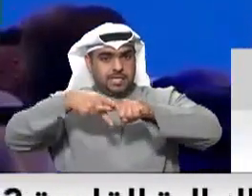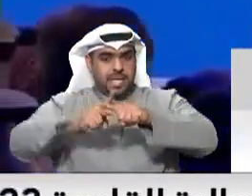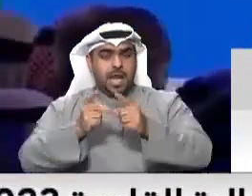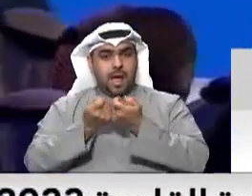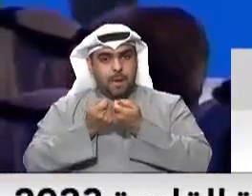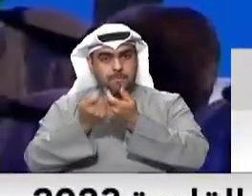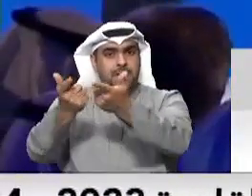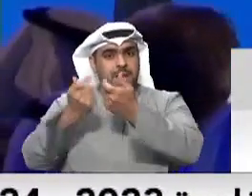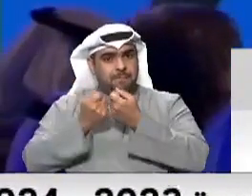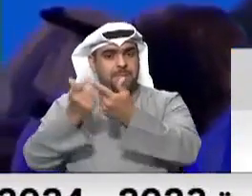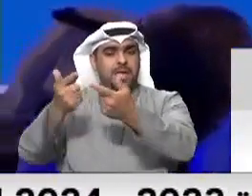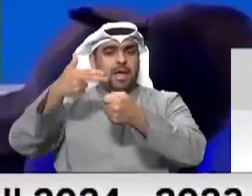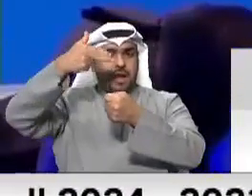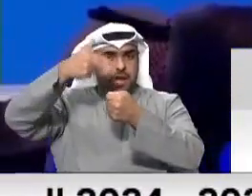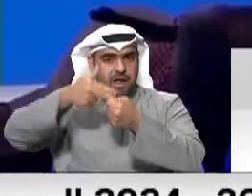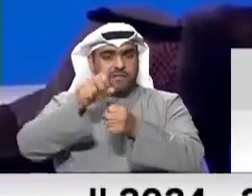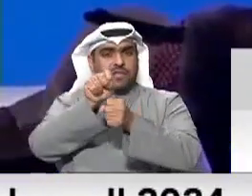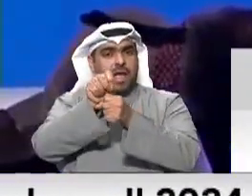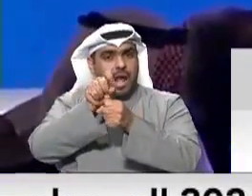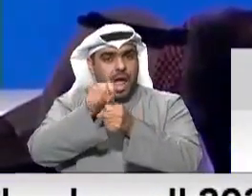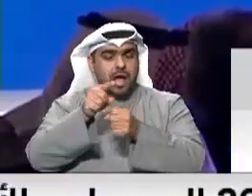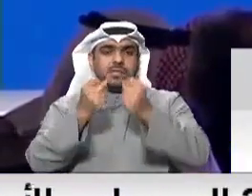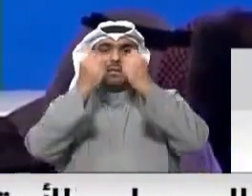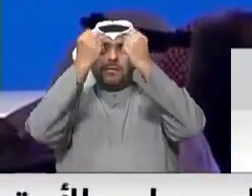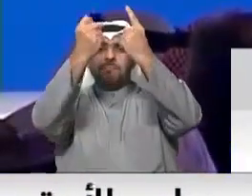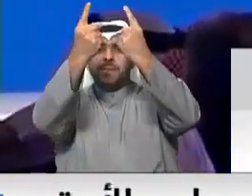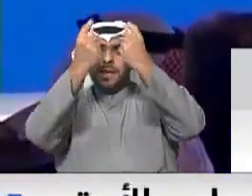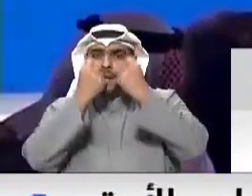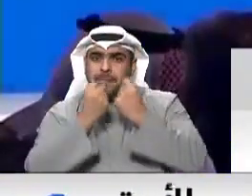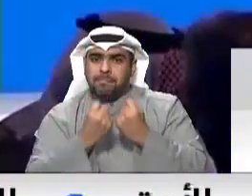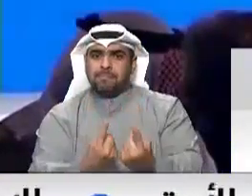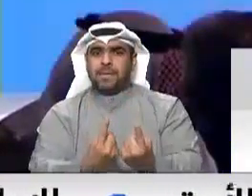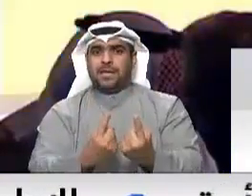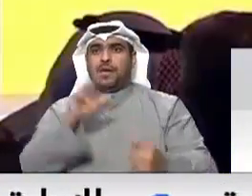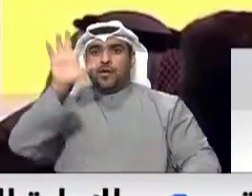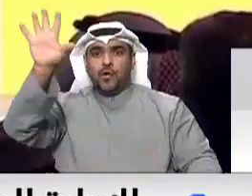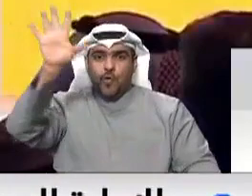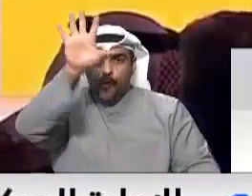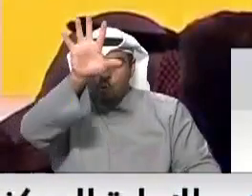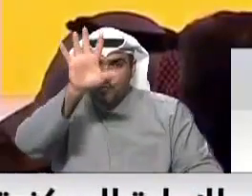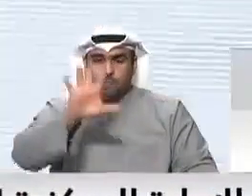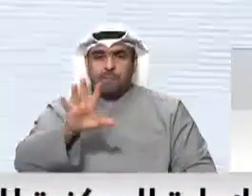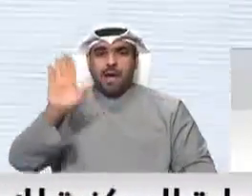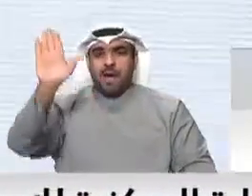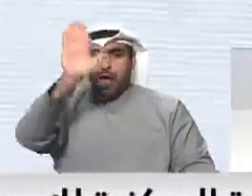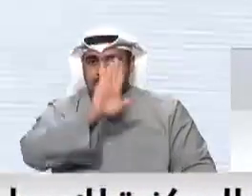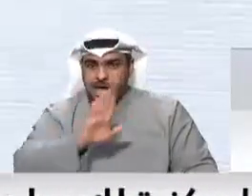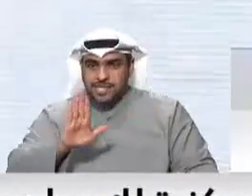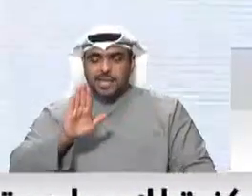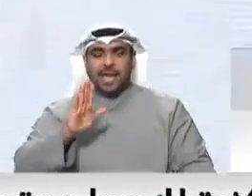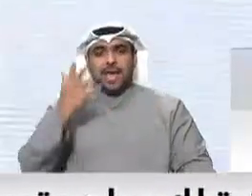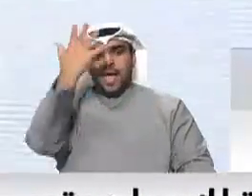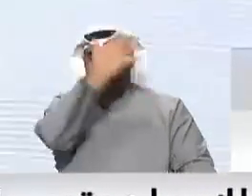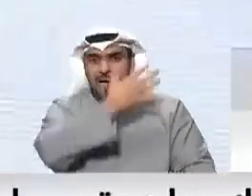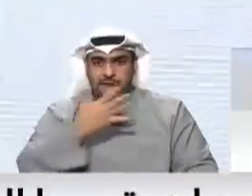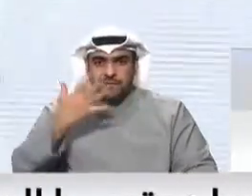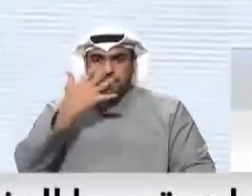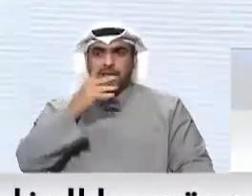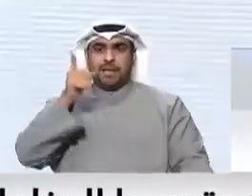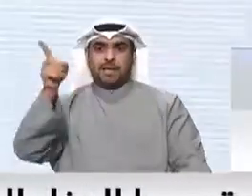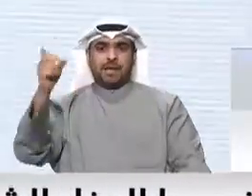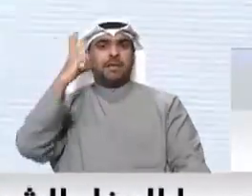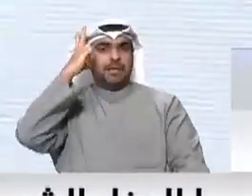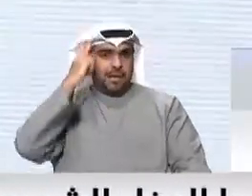وذلك خلال فعاليات النسخة 7 لبرنامج تعزيز القيمة المضافة الإجمالية لقطاع التوريد اكتفاء